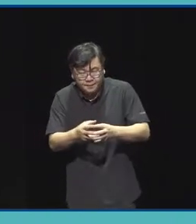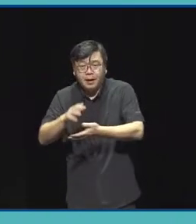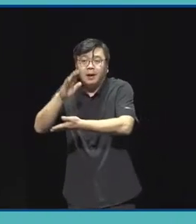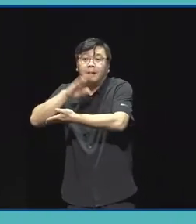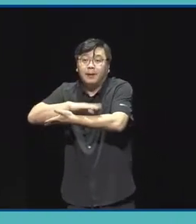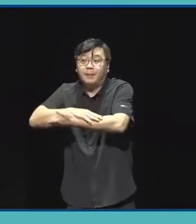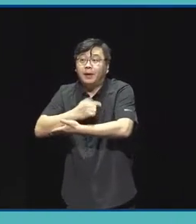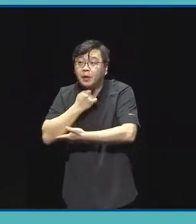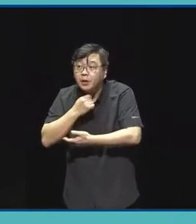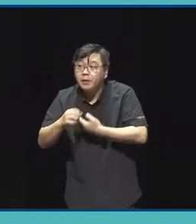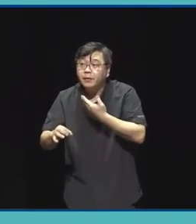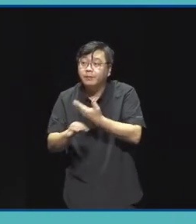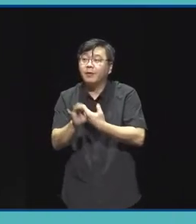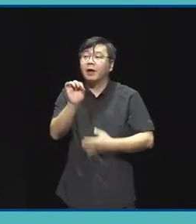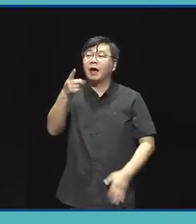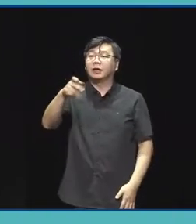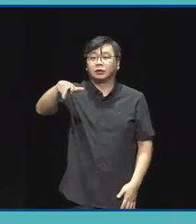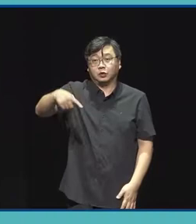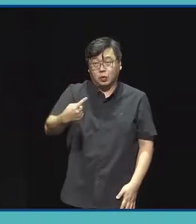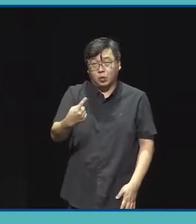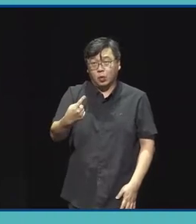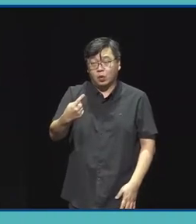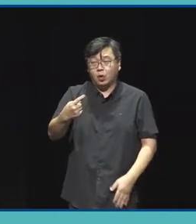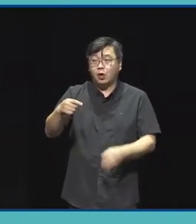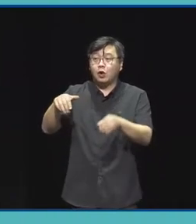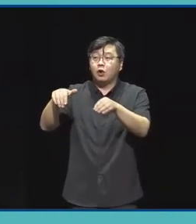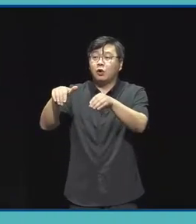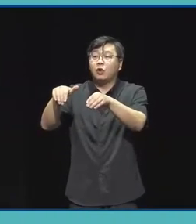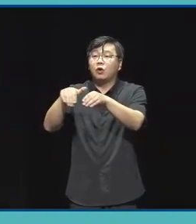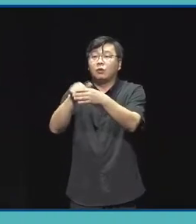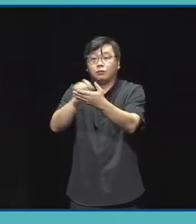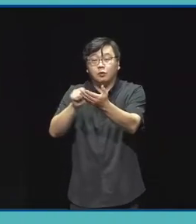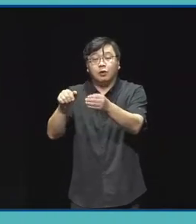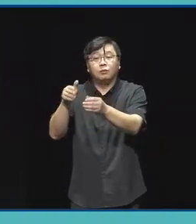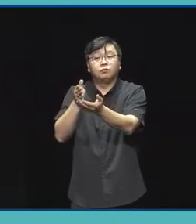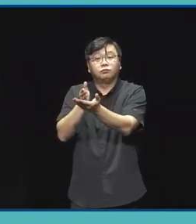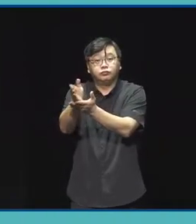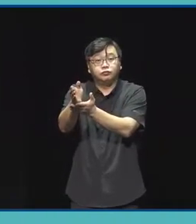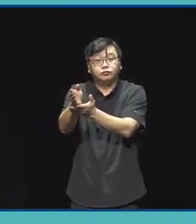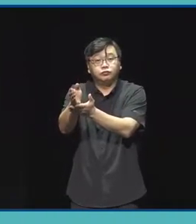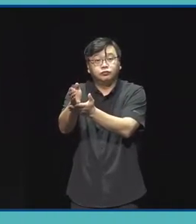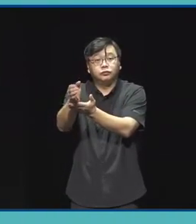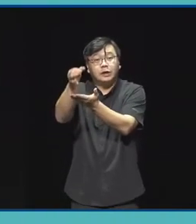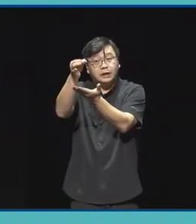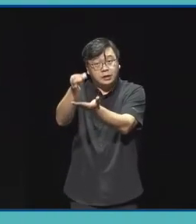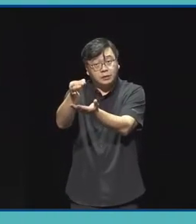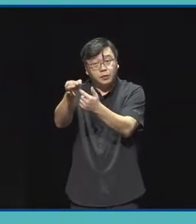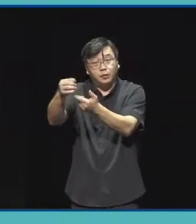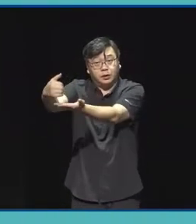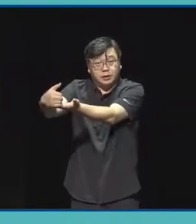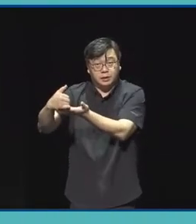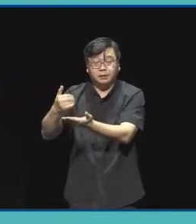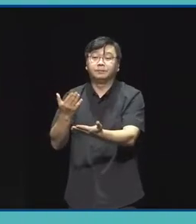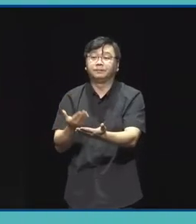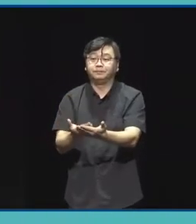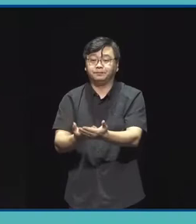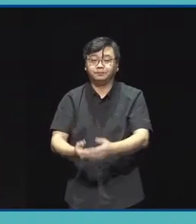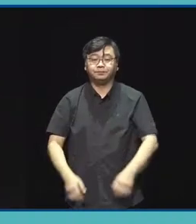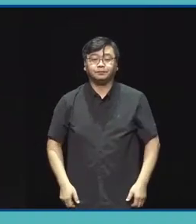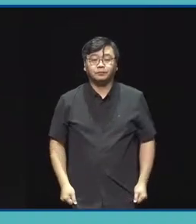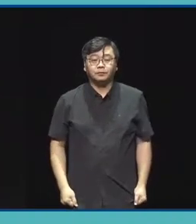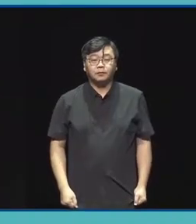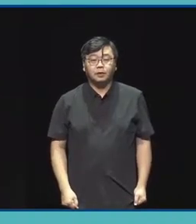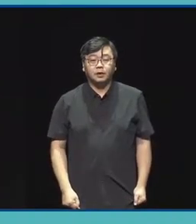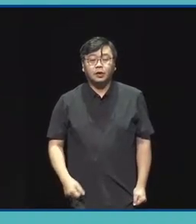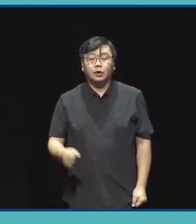아르코 문학 창작 기금 발표 유형 또는 발간 유형 지원 사업에 신청을 해주시면 됩니다. 또한 이 사업은